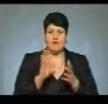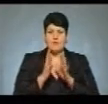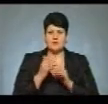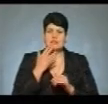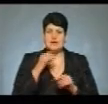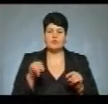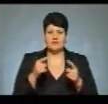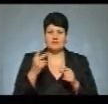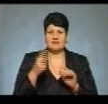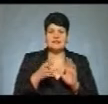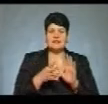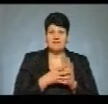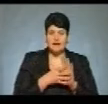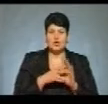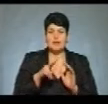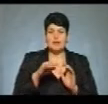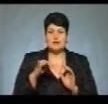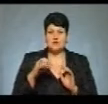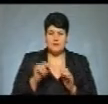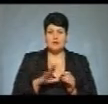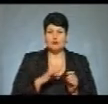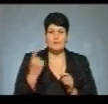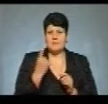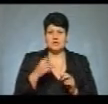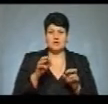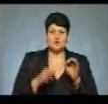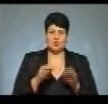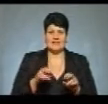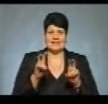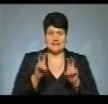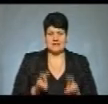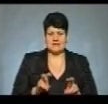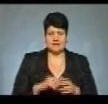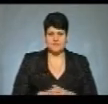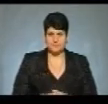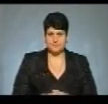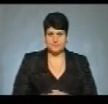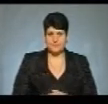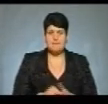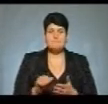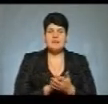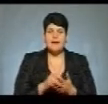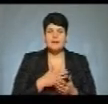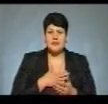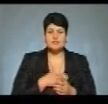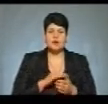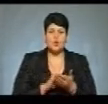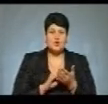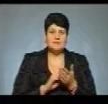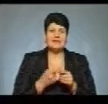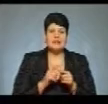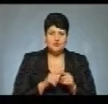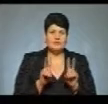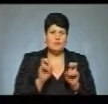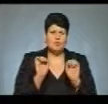І 29 листопада відбулось перше судове засідання, повідомила Юлія Мамчак. Матеріали наших кореспондентів на цю тему ви